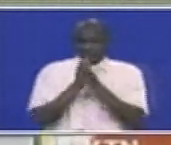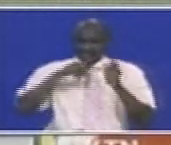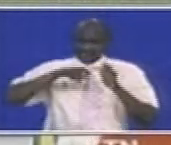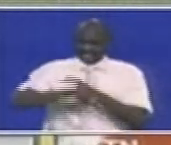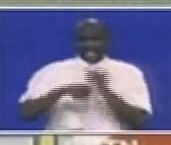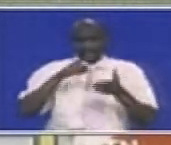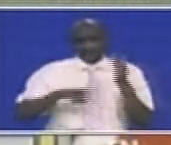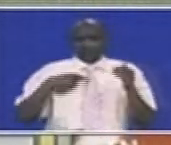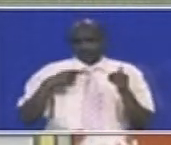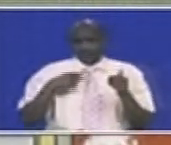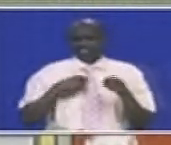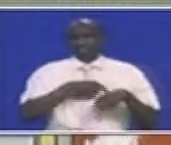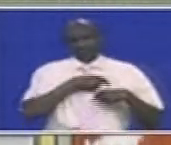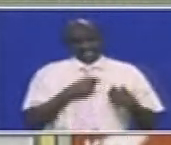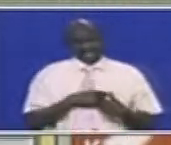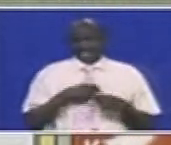takwimu zinazovunja moyo.